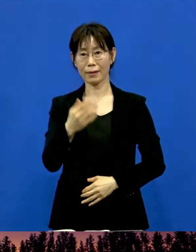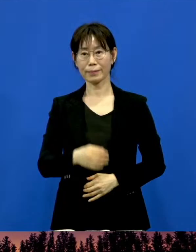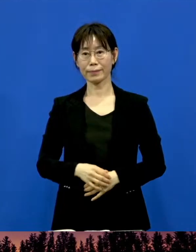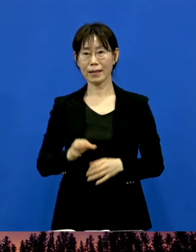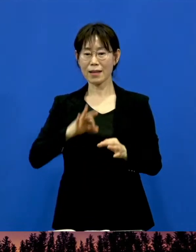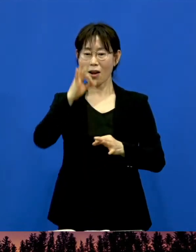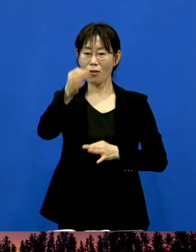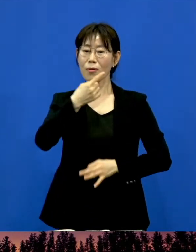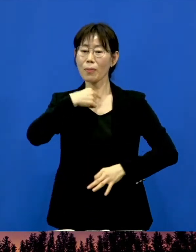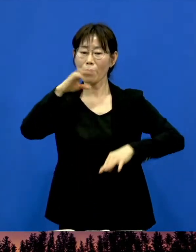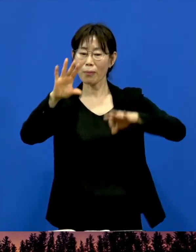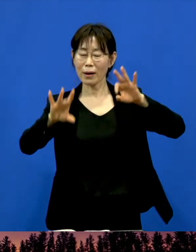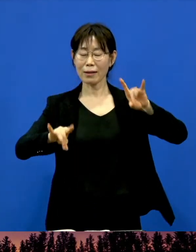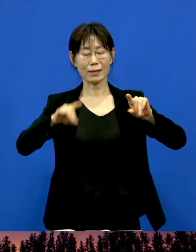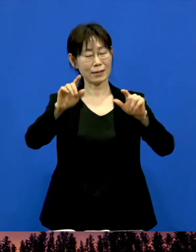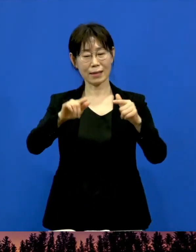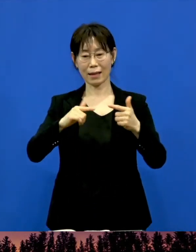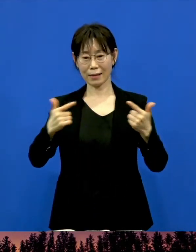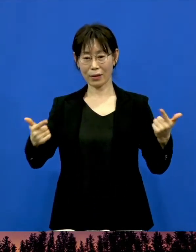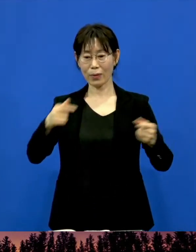영원히 목마르지 아니하리.